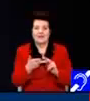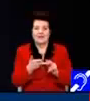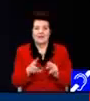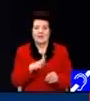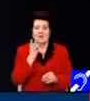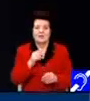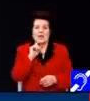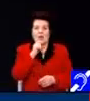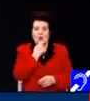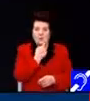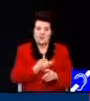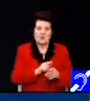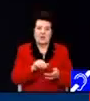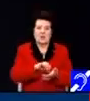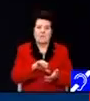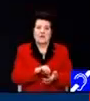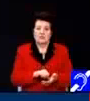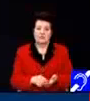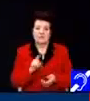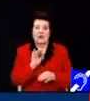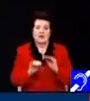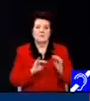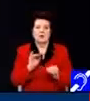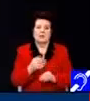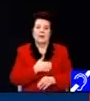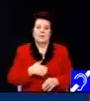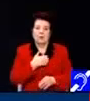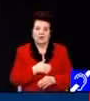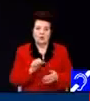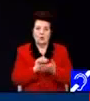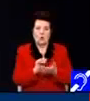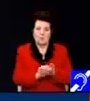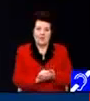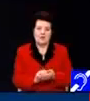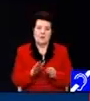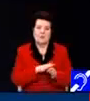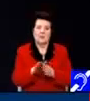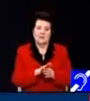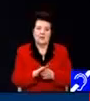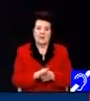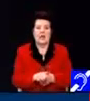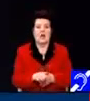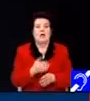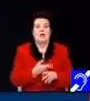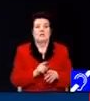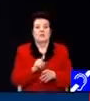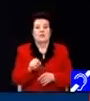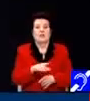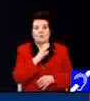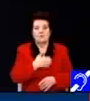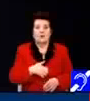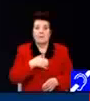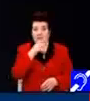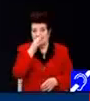fost printre economiștii care a participat activ la elaborarea celor mai importante documente promovate în Sfatul Țării. A fost și el primar de